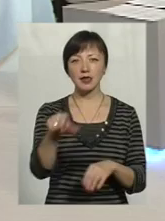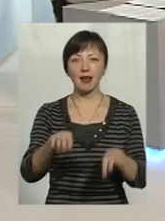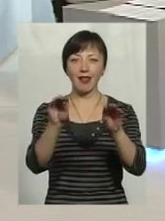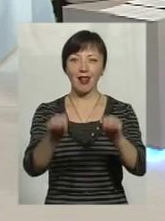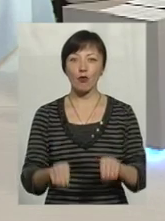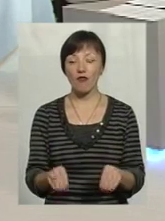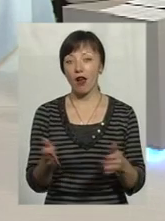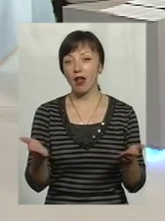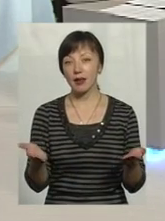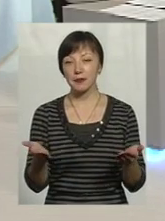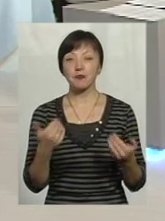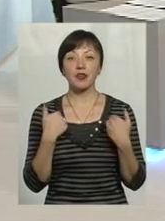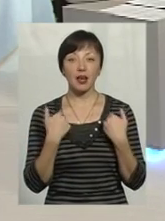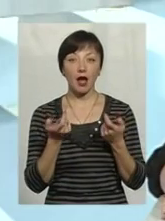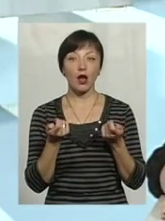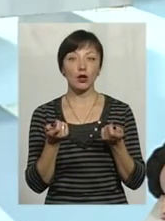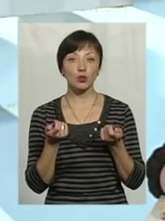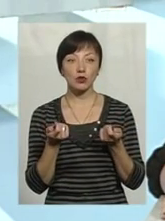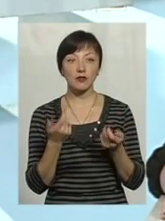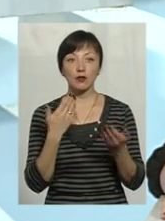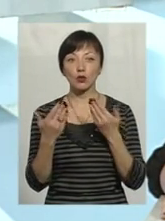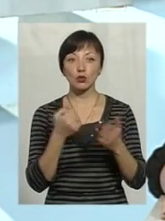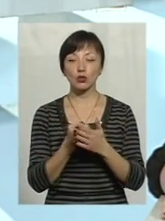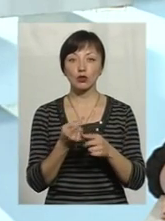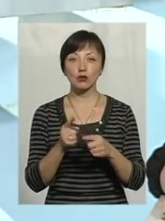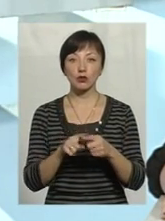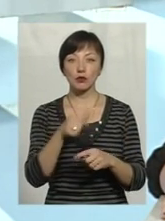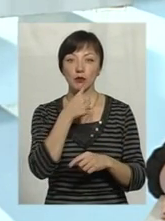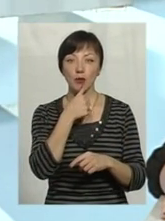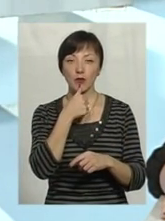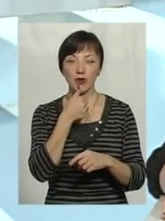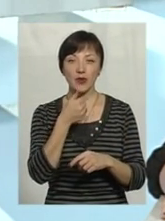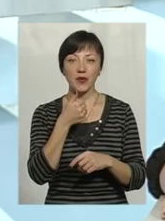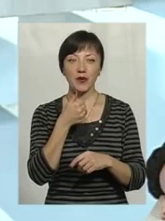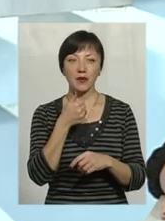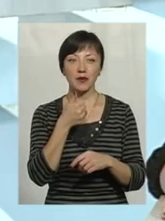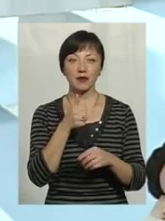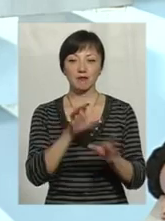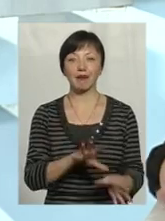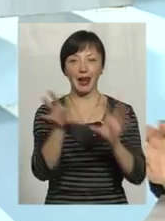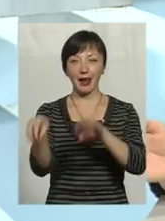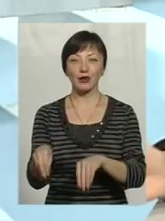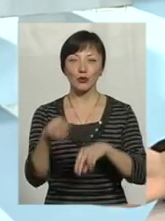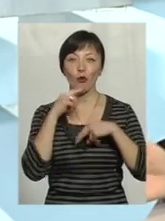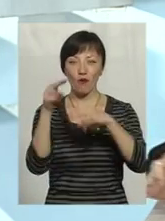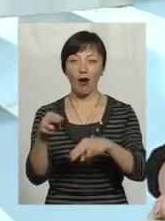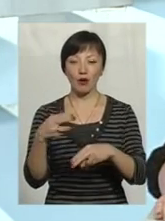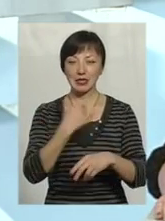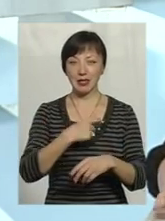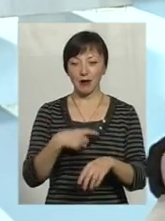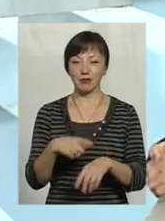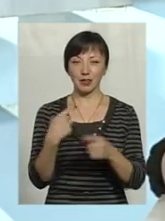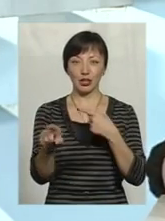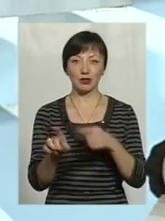декларували. Ну, я трошечки так відношуся до цього, спробую просто перекинути увагу з